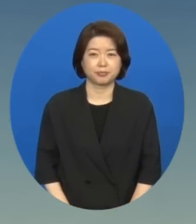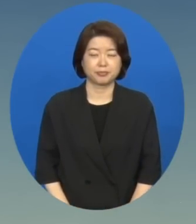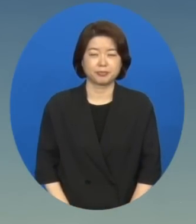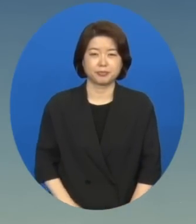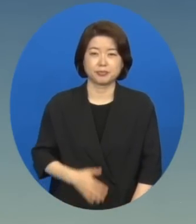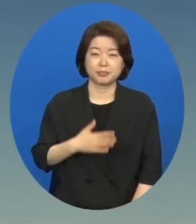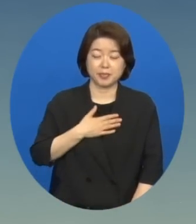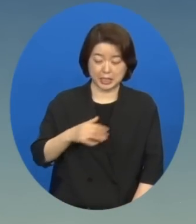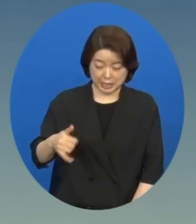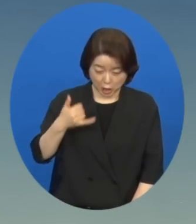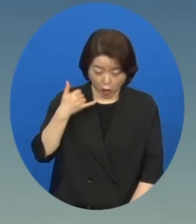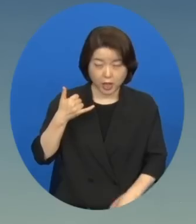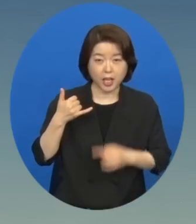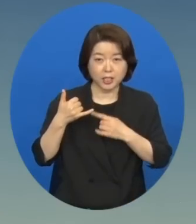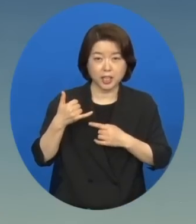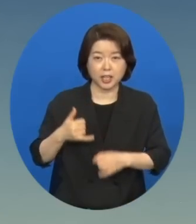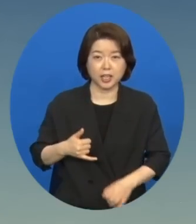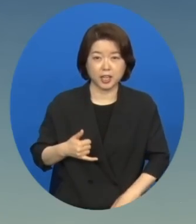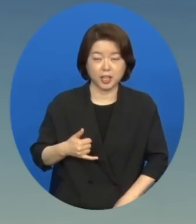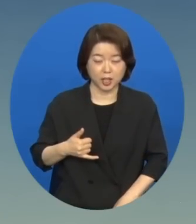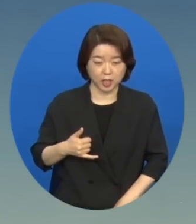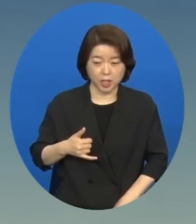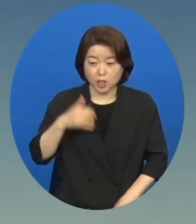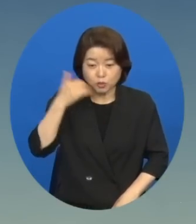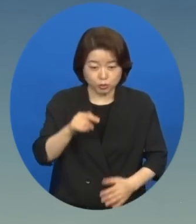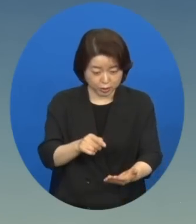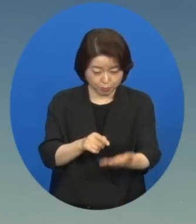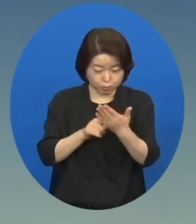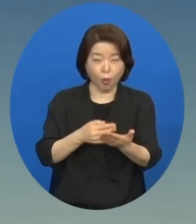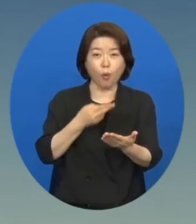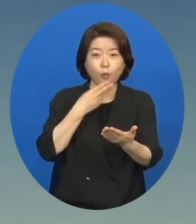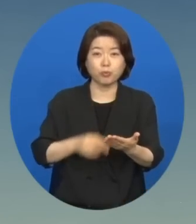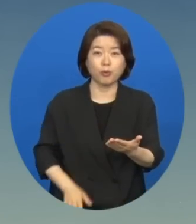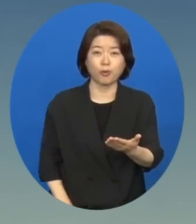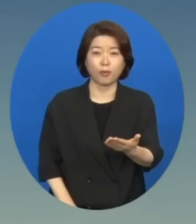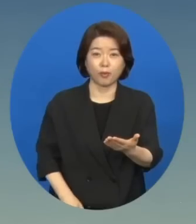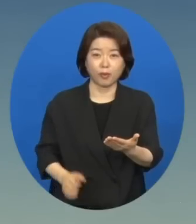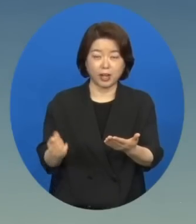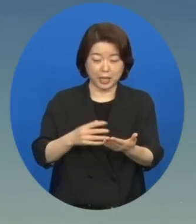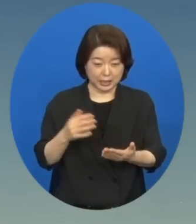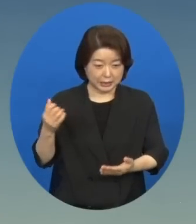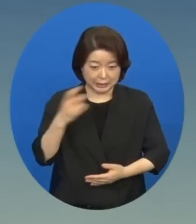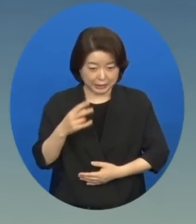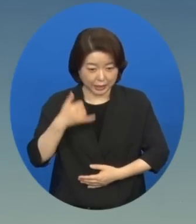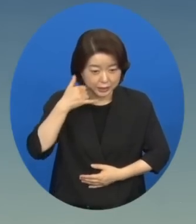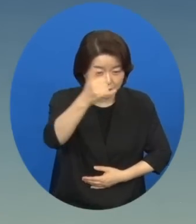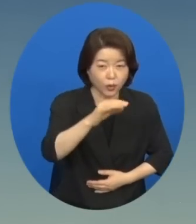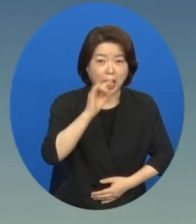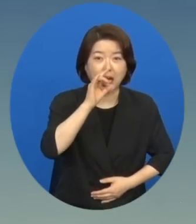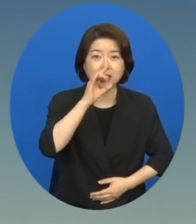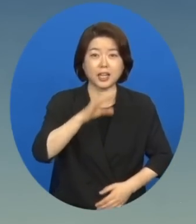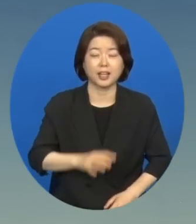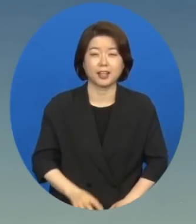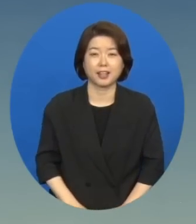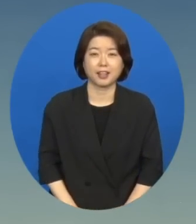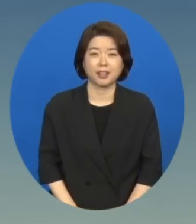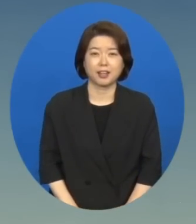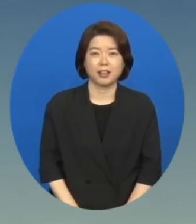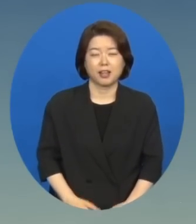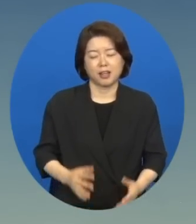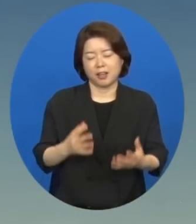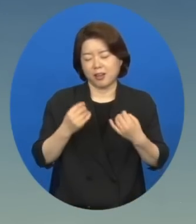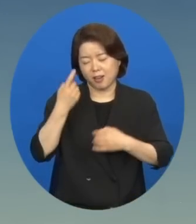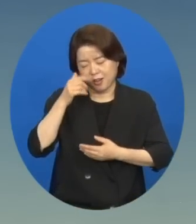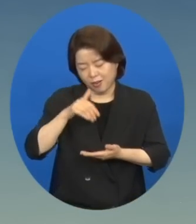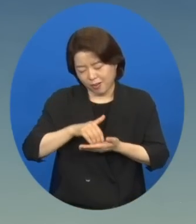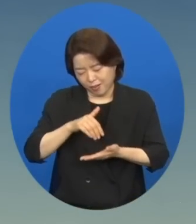제 전화기에는 발신자가 안 떠요. 다시 전화를 드릴 수도 없는 거예요. 얼마나